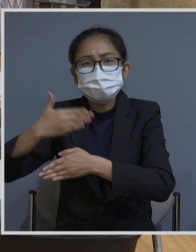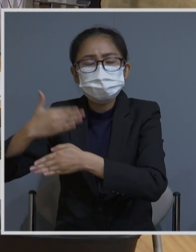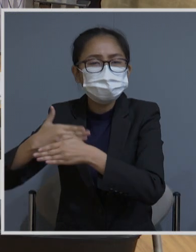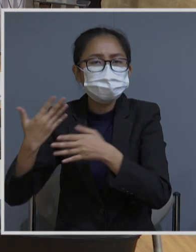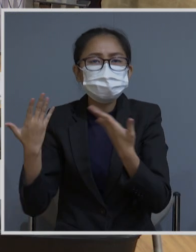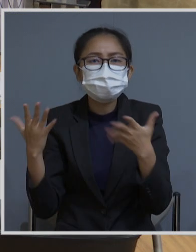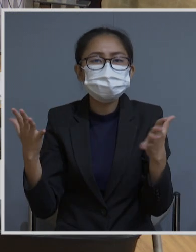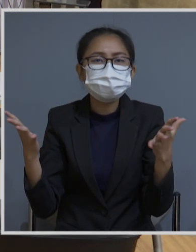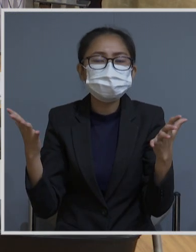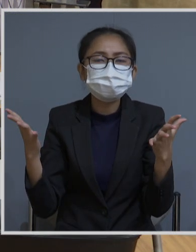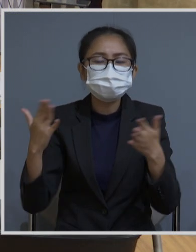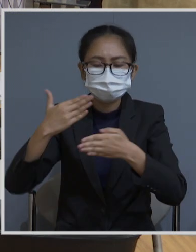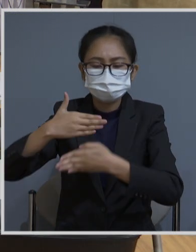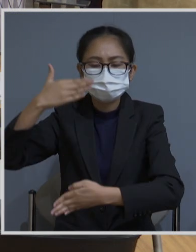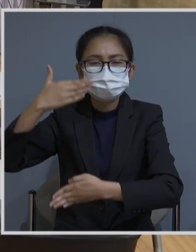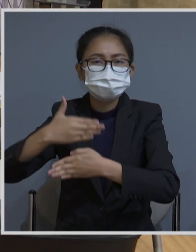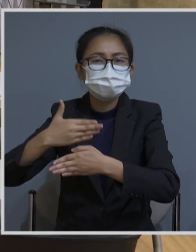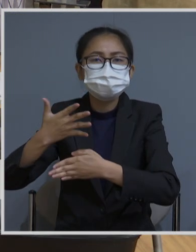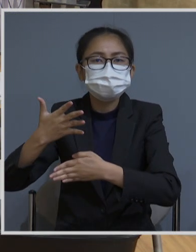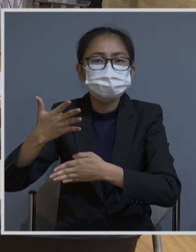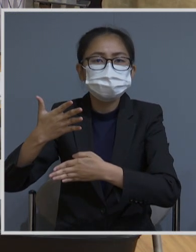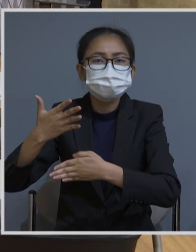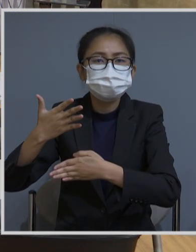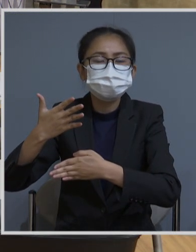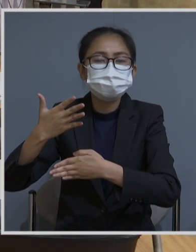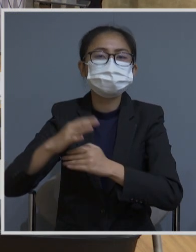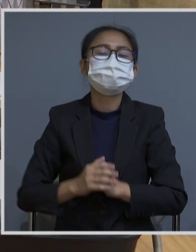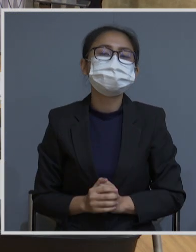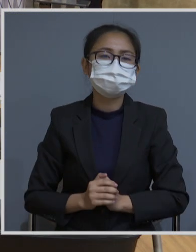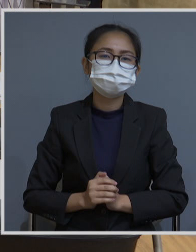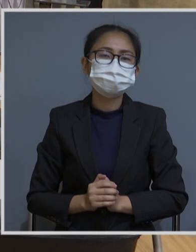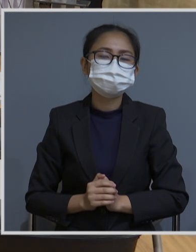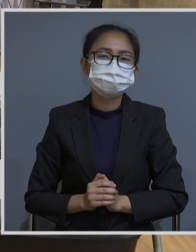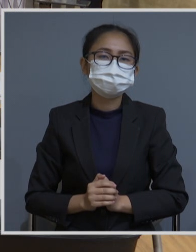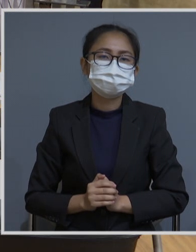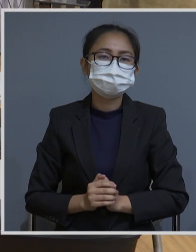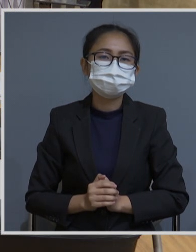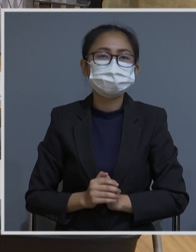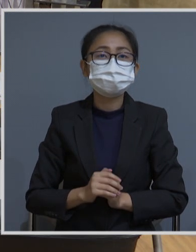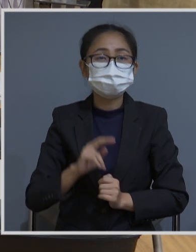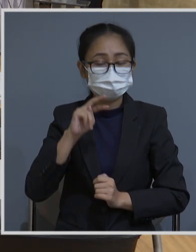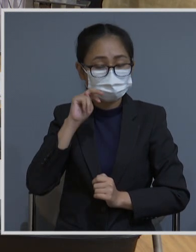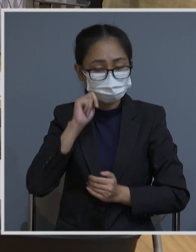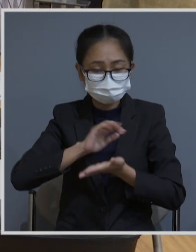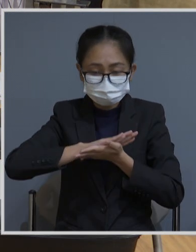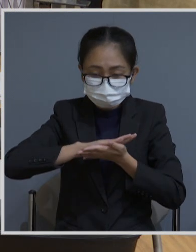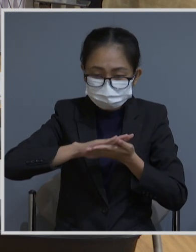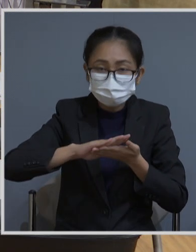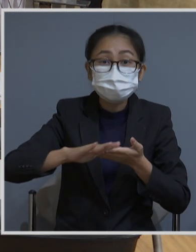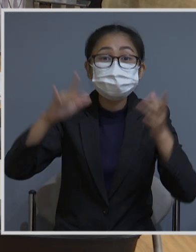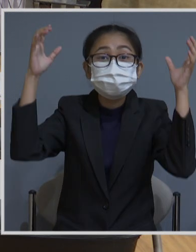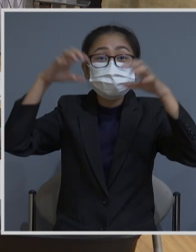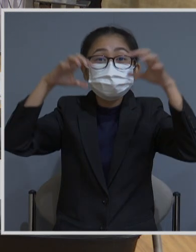ฝ่ายการประตูปิดเปิดลำน้ำสงครามเลยเป็นยังเป็นลำน้ำที่บริสุทธิ์หน้าฝน